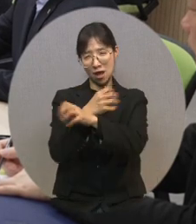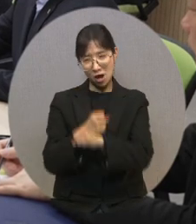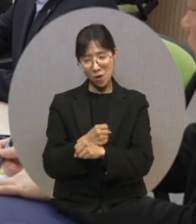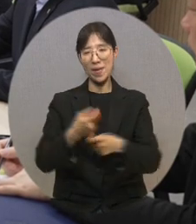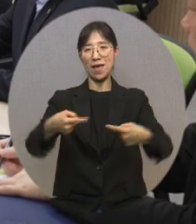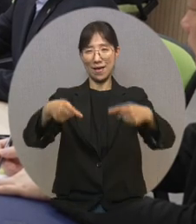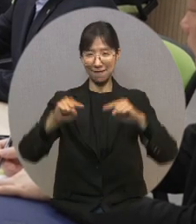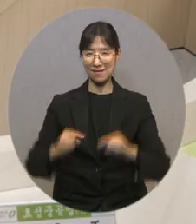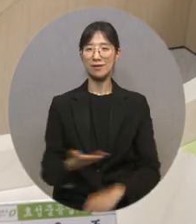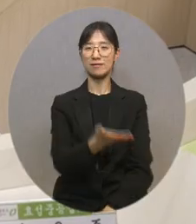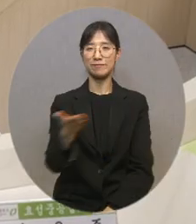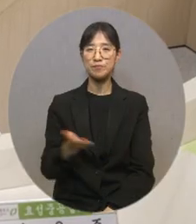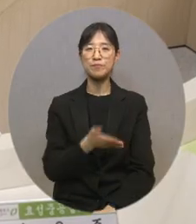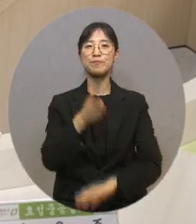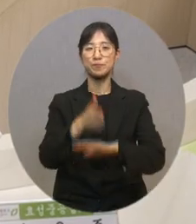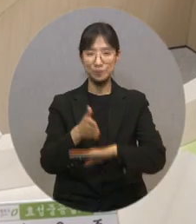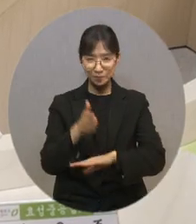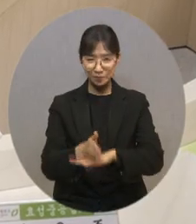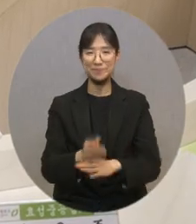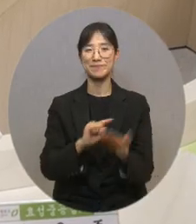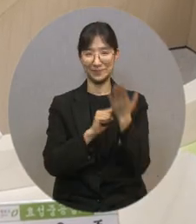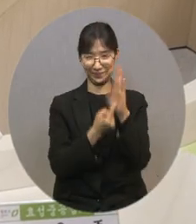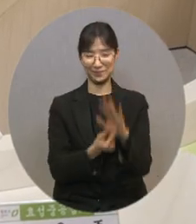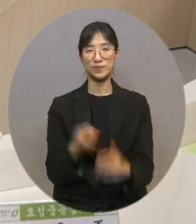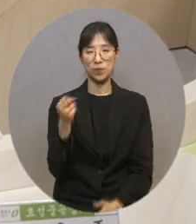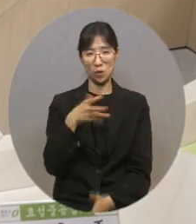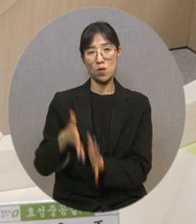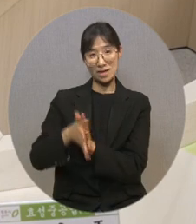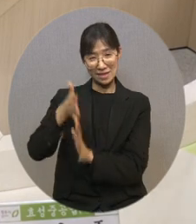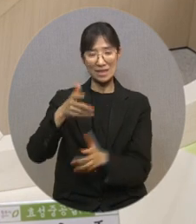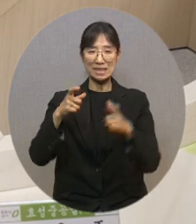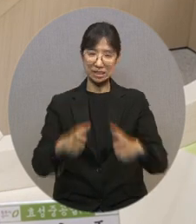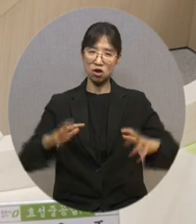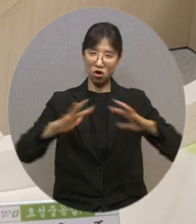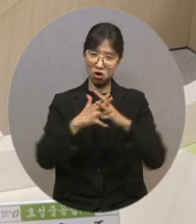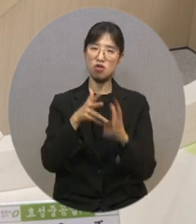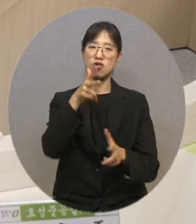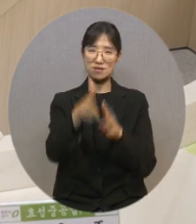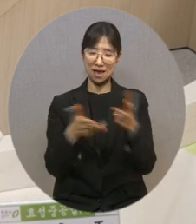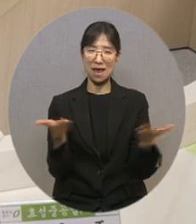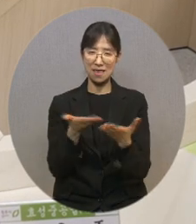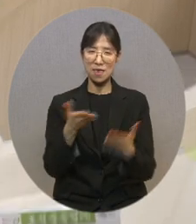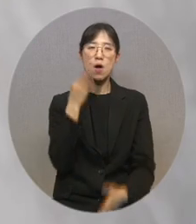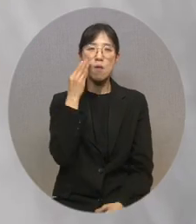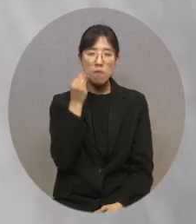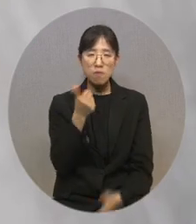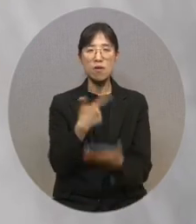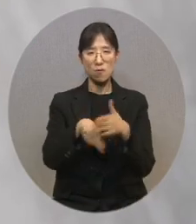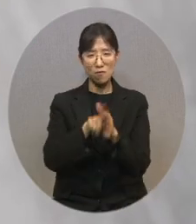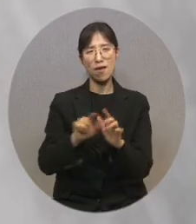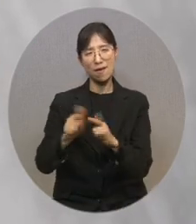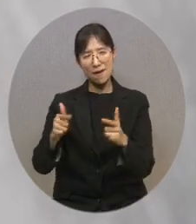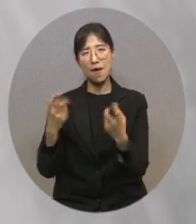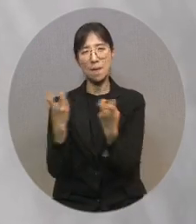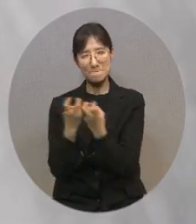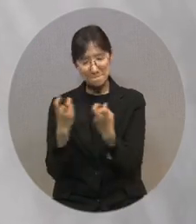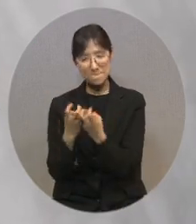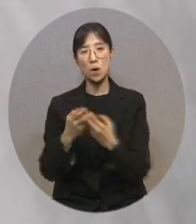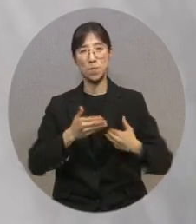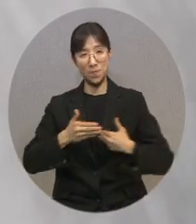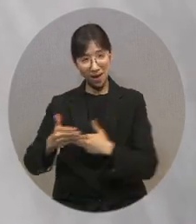동참해주신 분들께 감사드린다며 시는 앞으로도 지역건설산업 활성화를 위해 다각적인 방법을